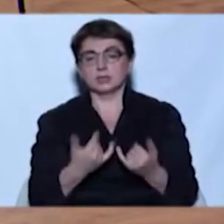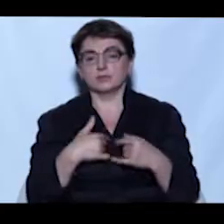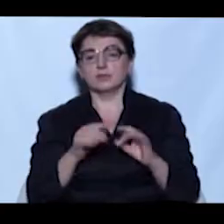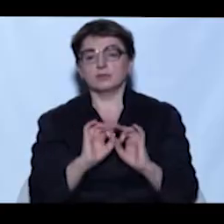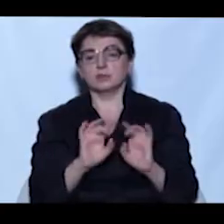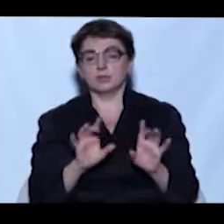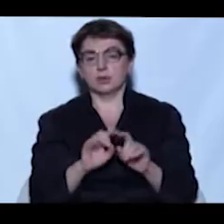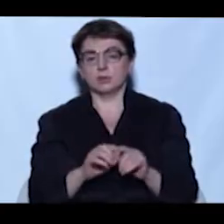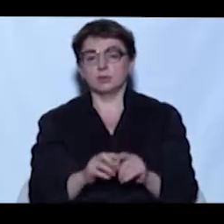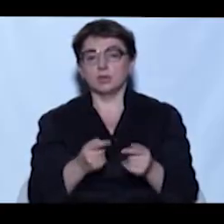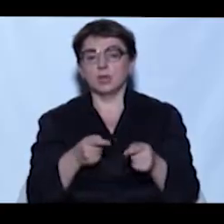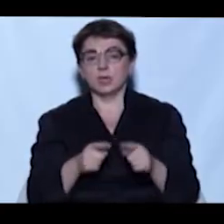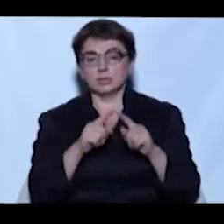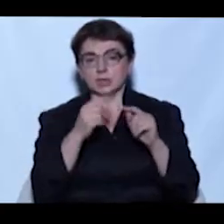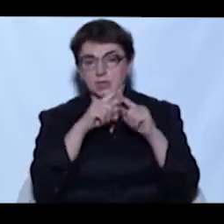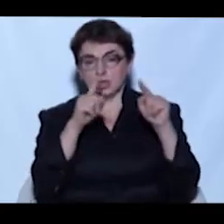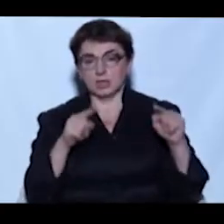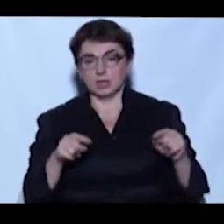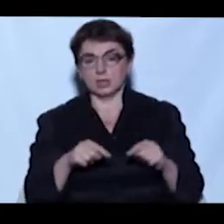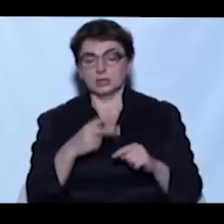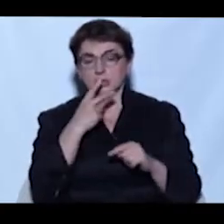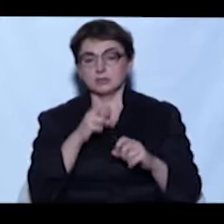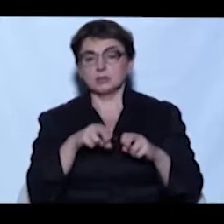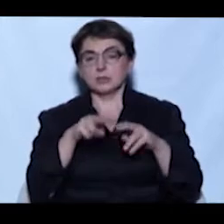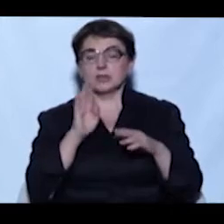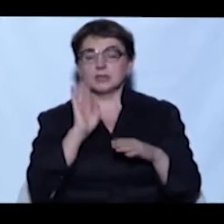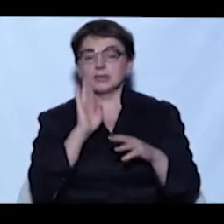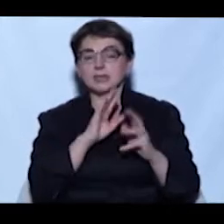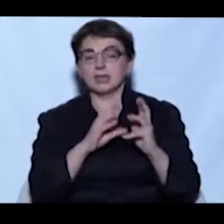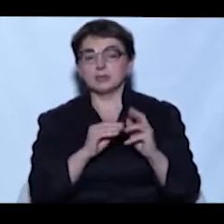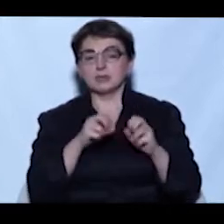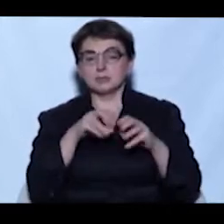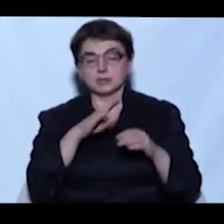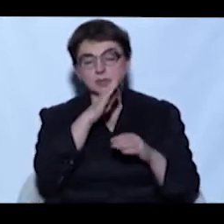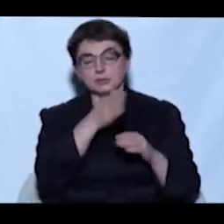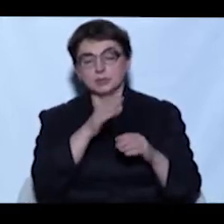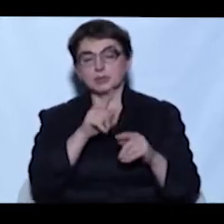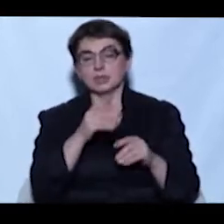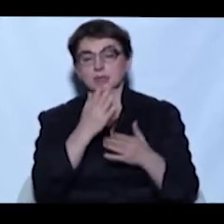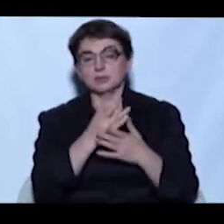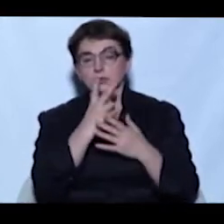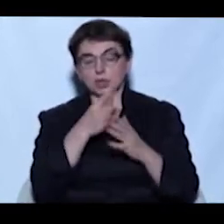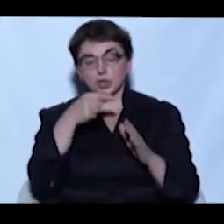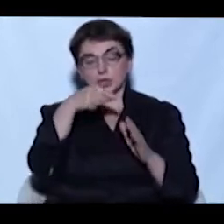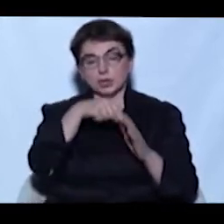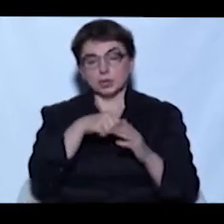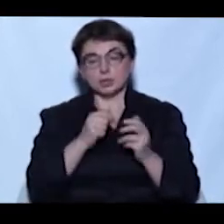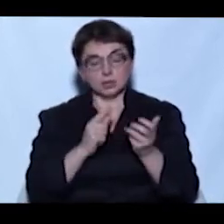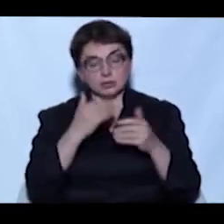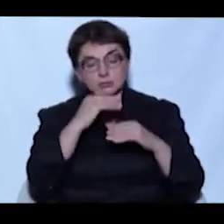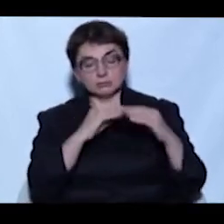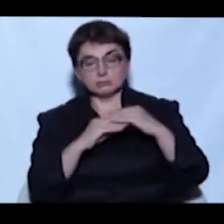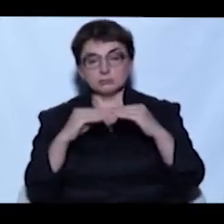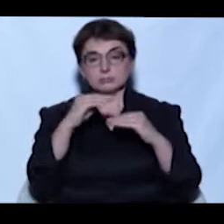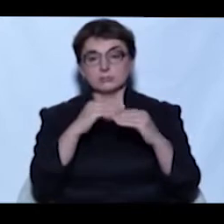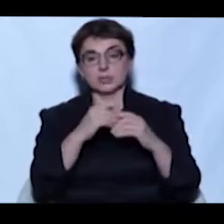ვისაუბრებთ. Ეკრანზე ხედავთ დედამიწის ჭრილს, სადაც მოცემულია მისი შიდა ფენები და შეგიძლია